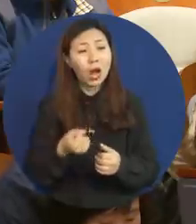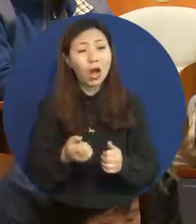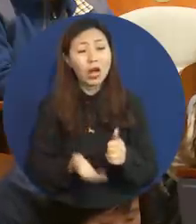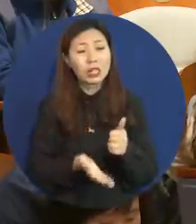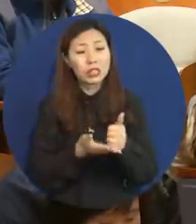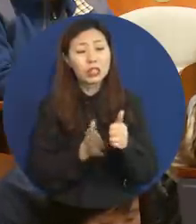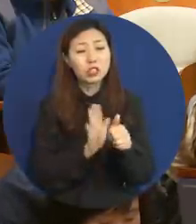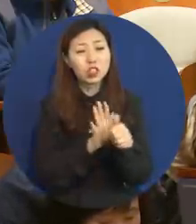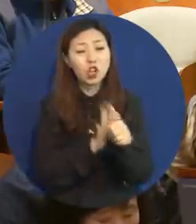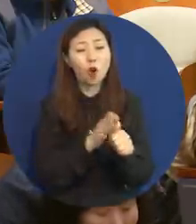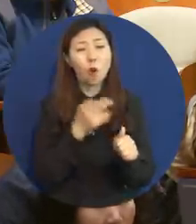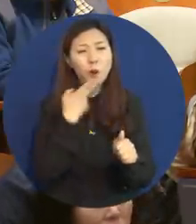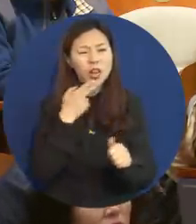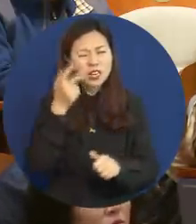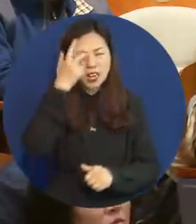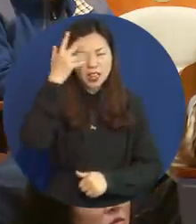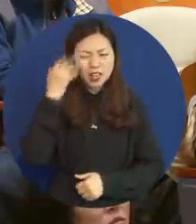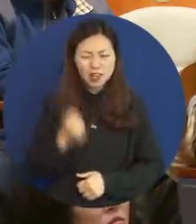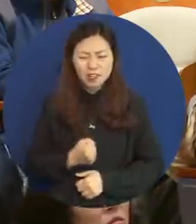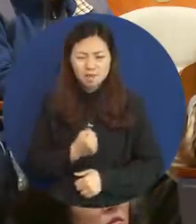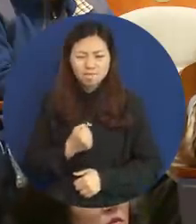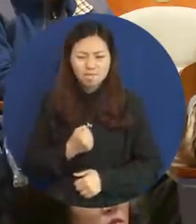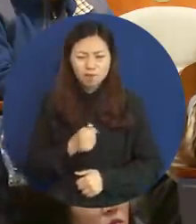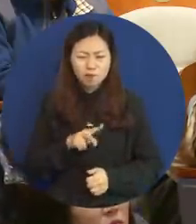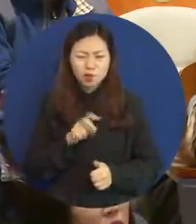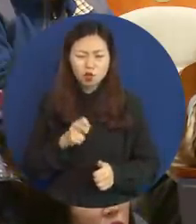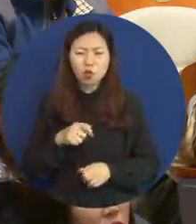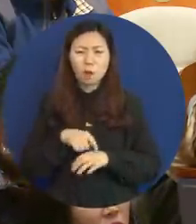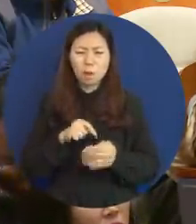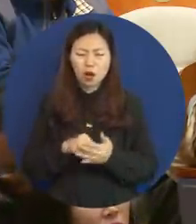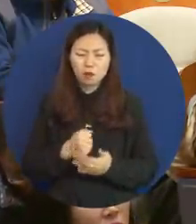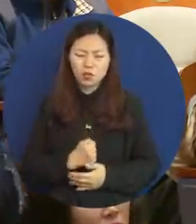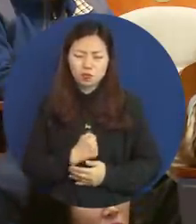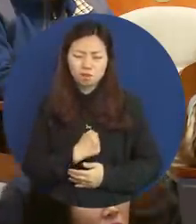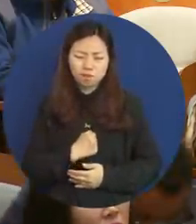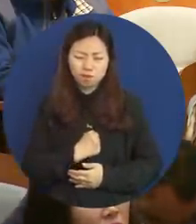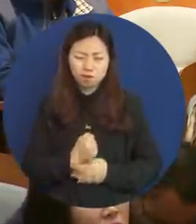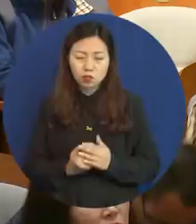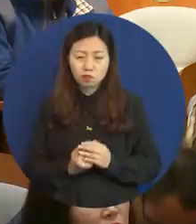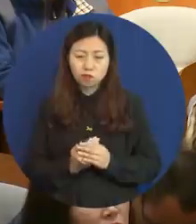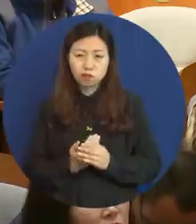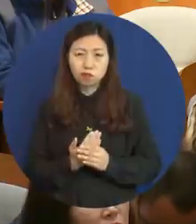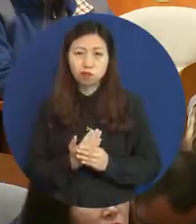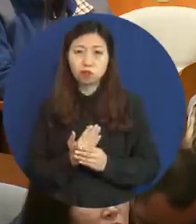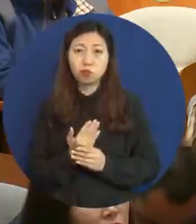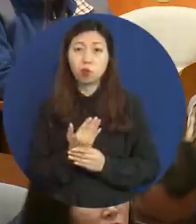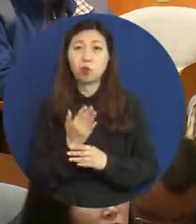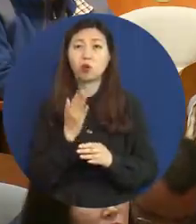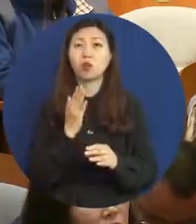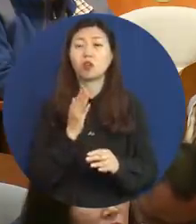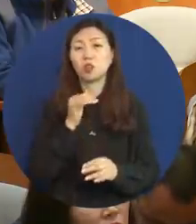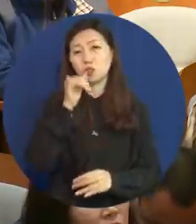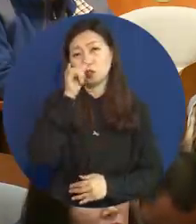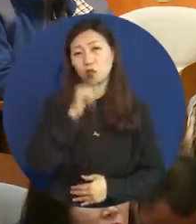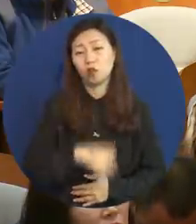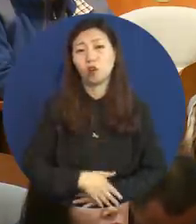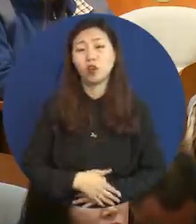옛날에 그렇게 묵어있던 감정이 미운 마음이 계속 조금씩 올라오고 있습니다. 그래서 어떻게 하면